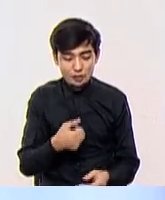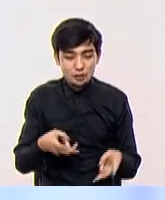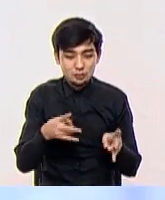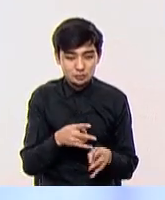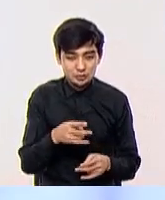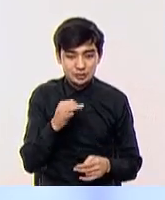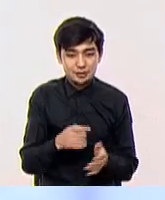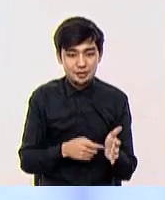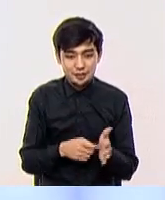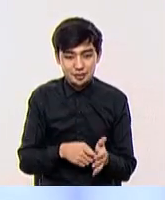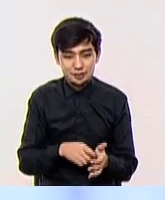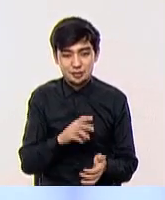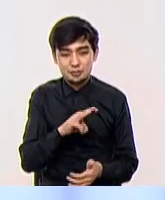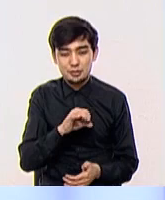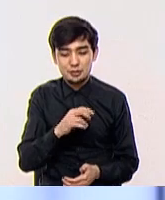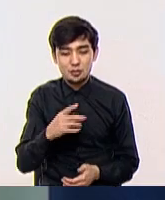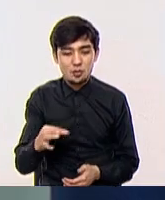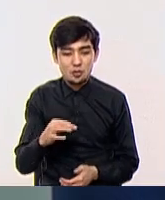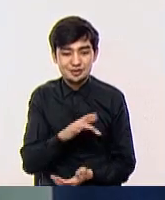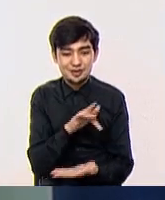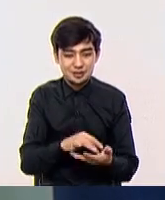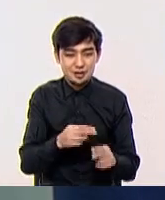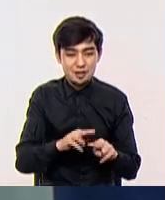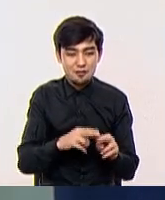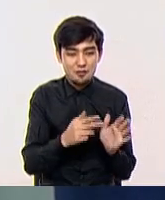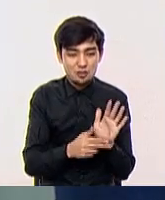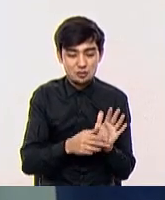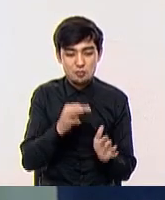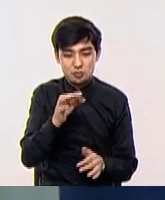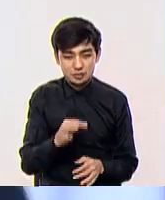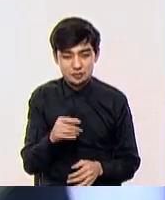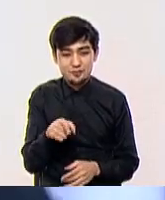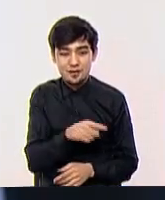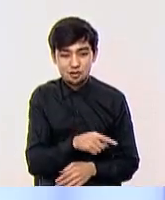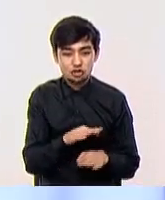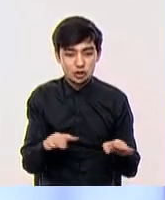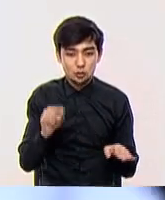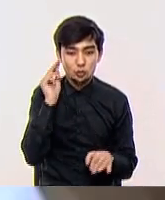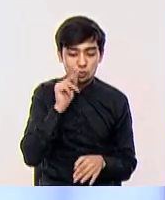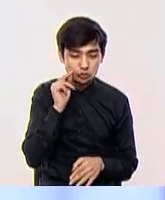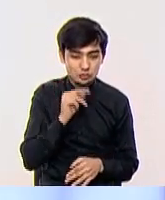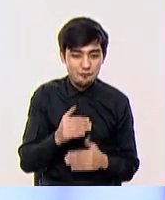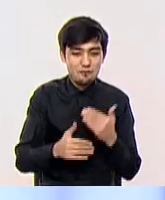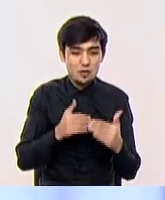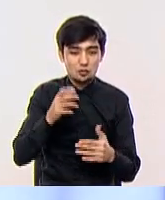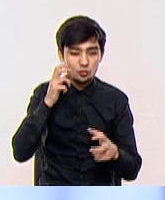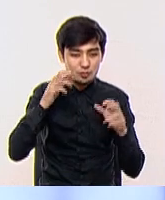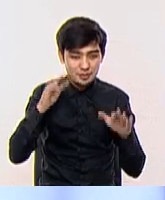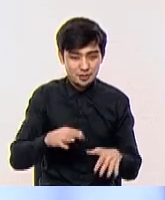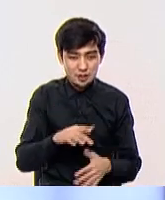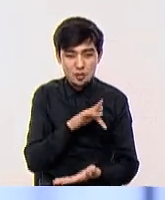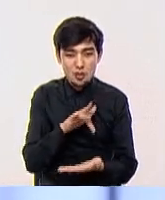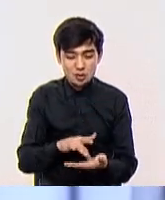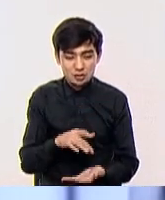день, да, Караганда энергоцентр, 80% это тепла, это ТЭЦ-3. Ваши дети учатся в высших учебных заведениях